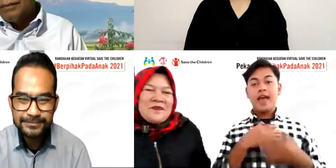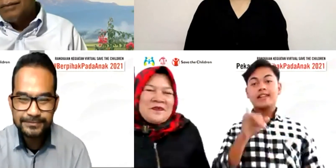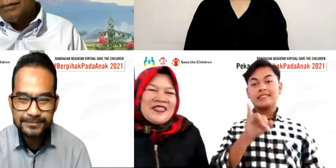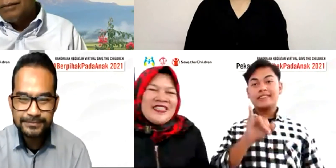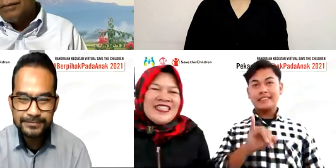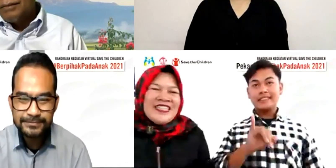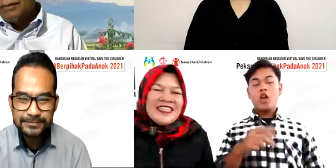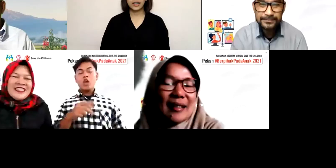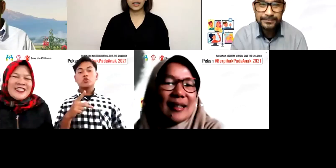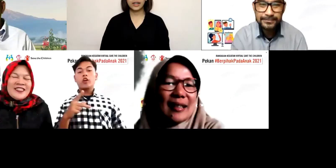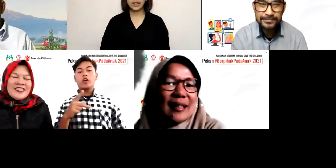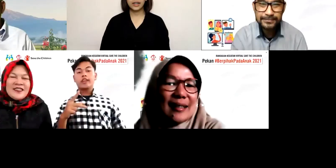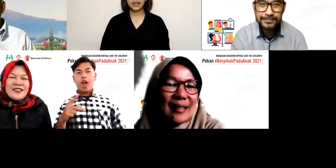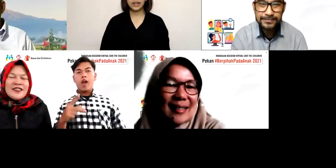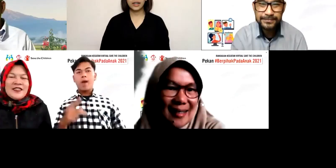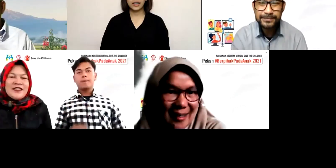Jangan